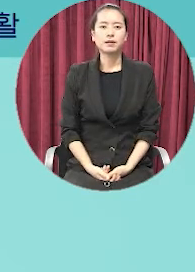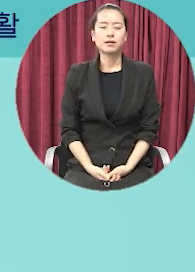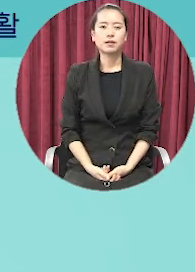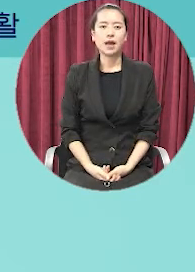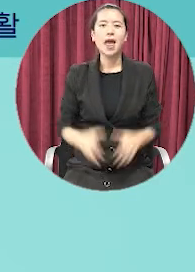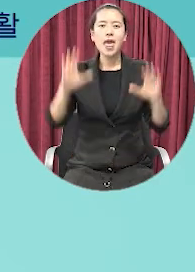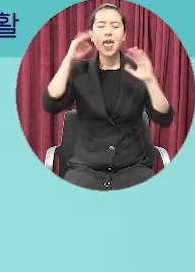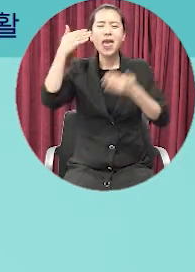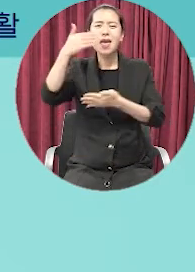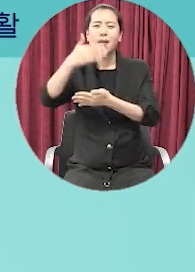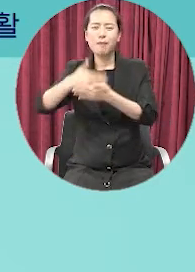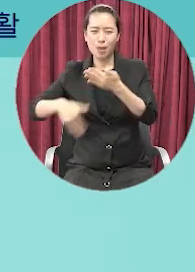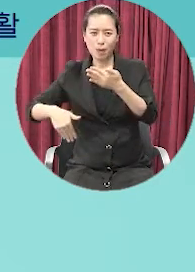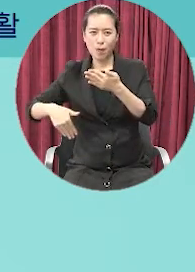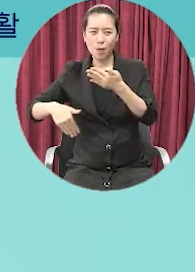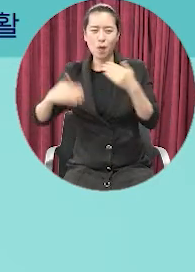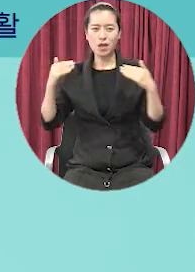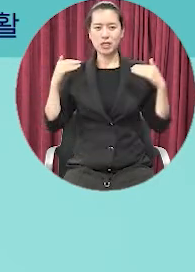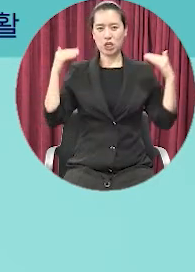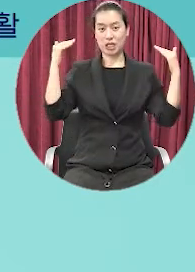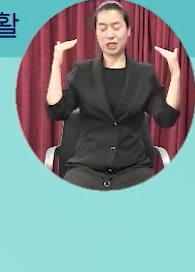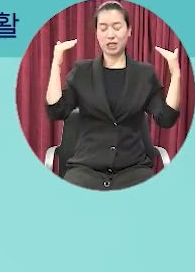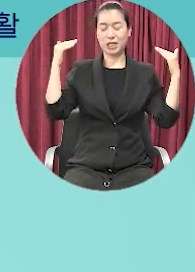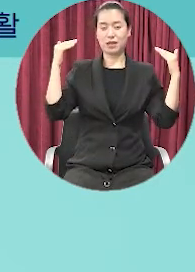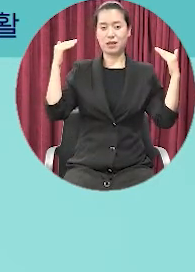소아를 제외한 성인